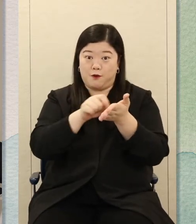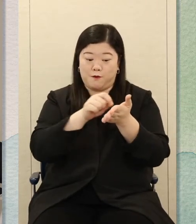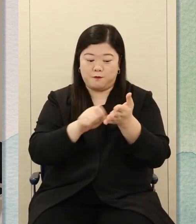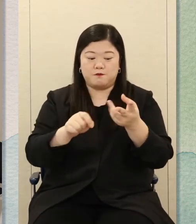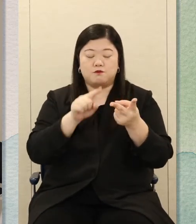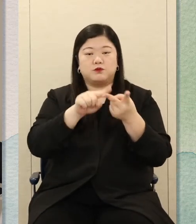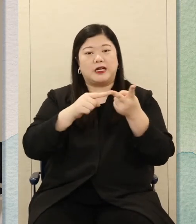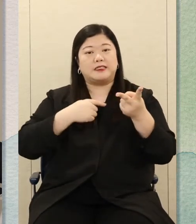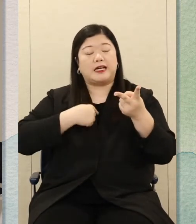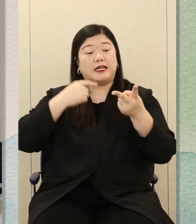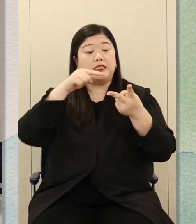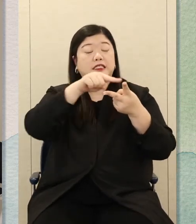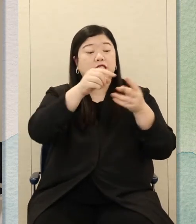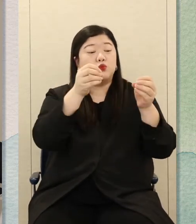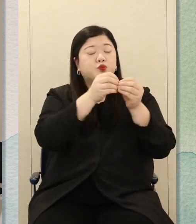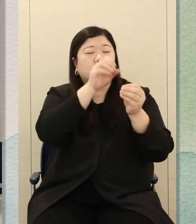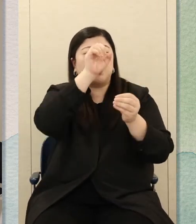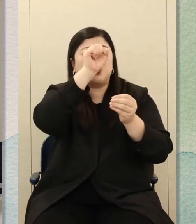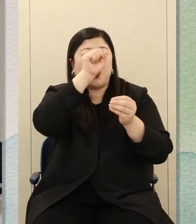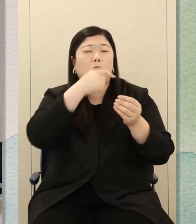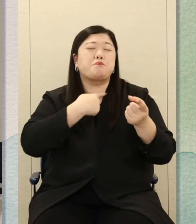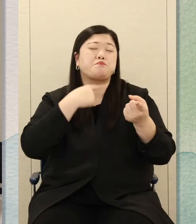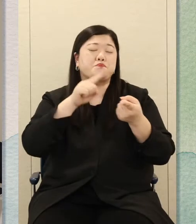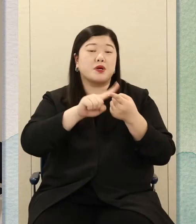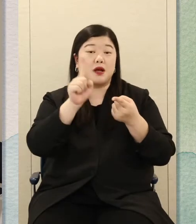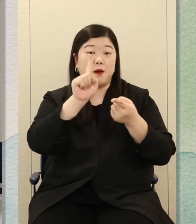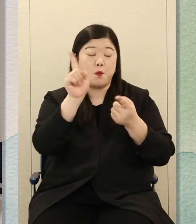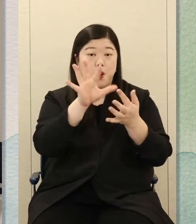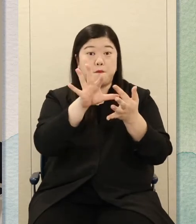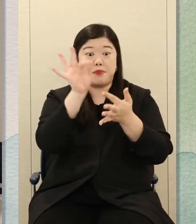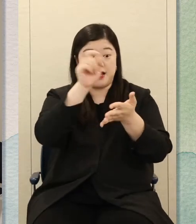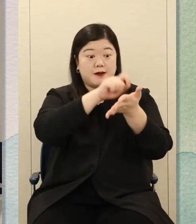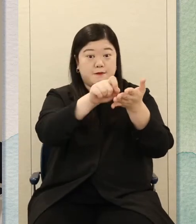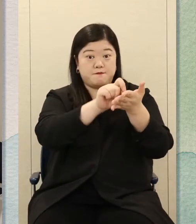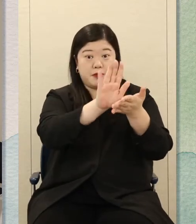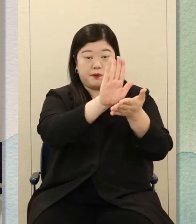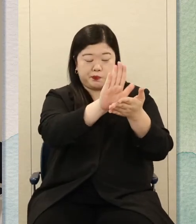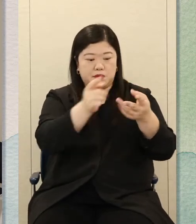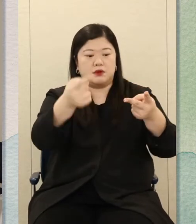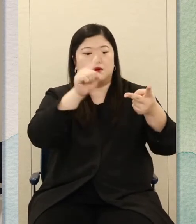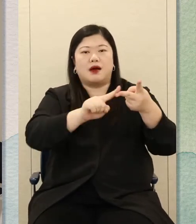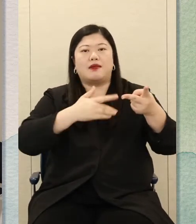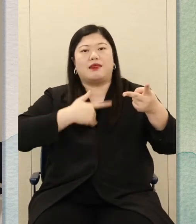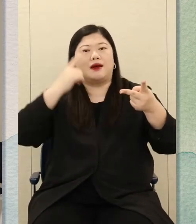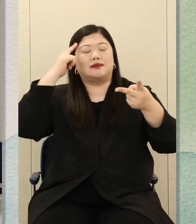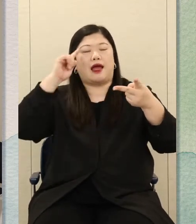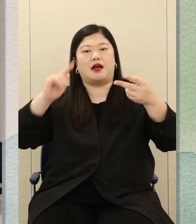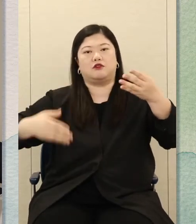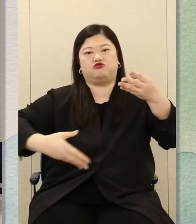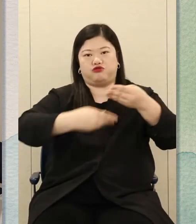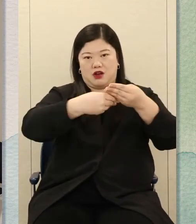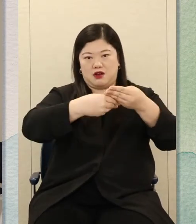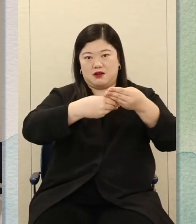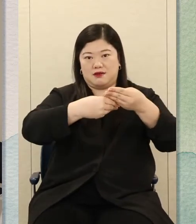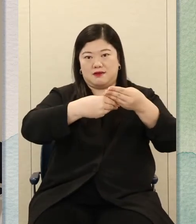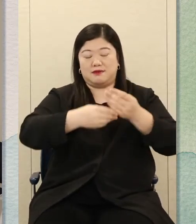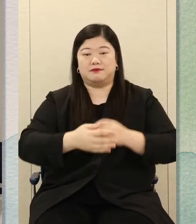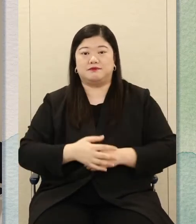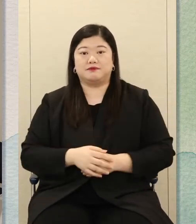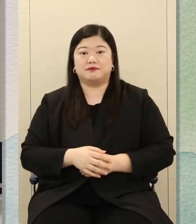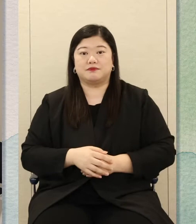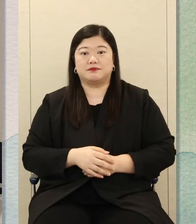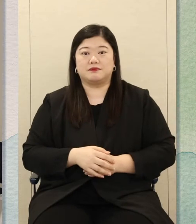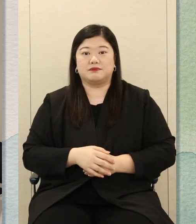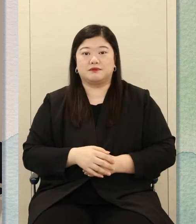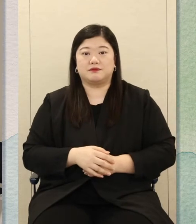의견을 덧붙여두면 예, 이걸 가지고 이제 와서 이야기하면 좋을 것 같고요. 제일 좋은 거 뭐냐? 저 구절. 예,